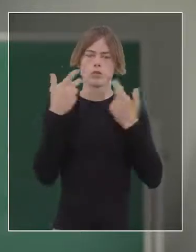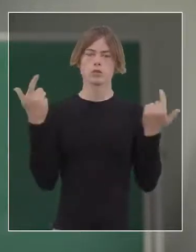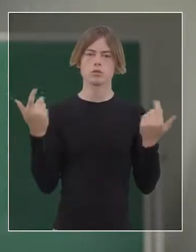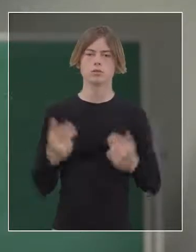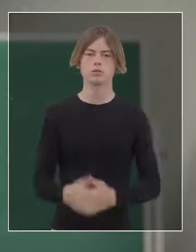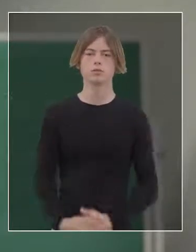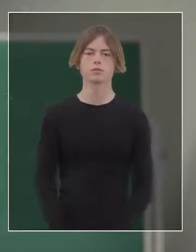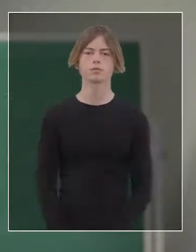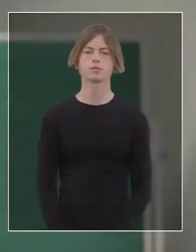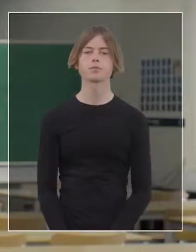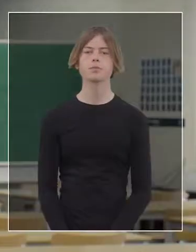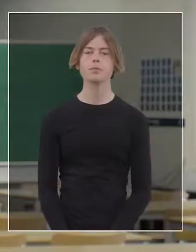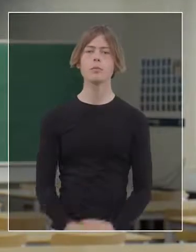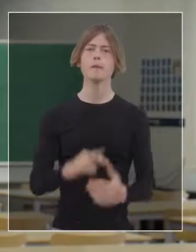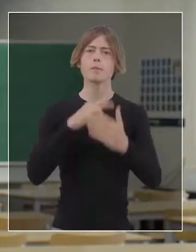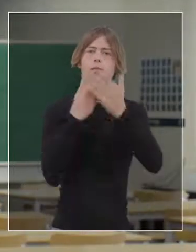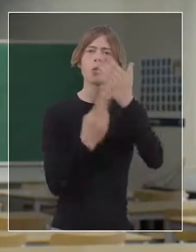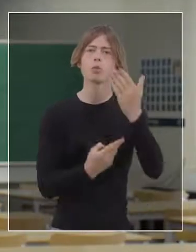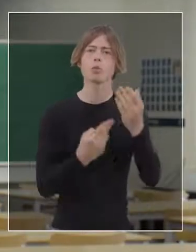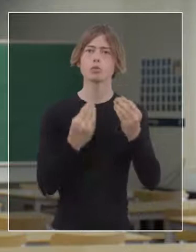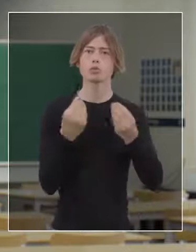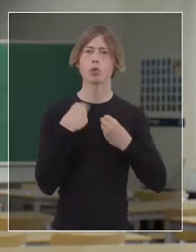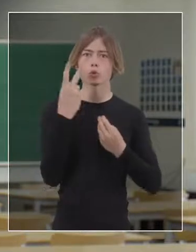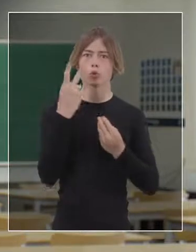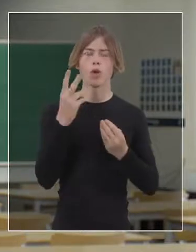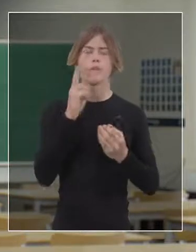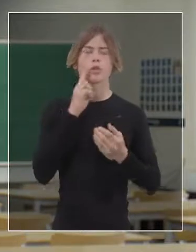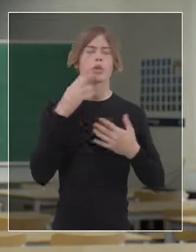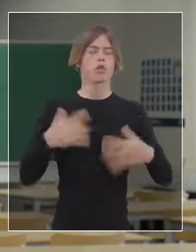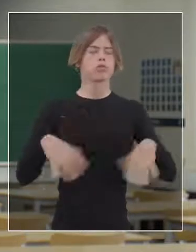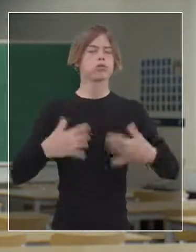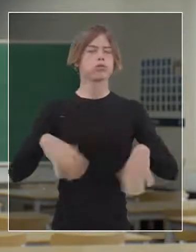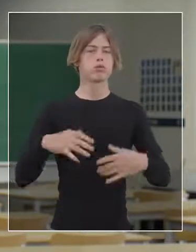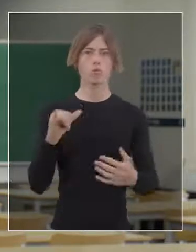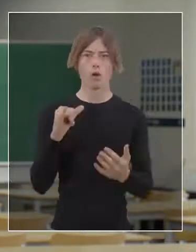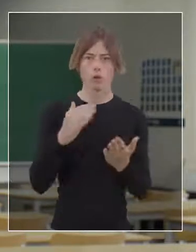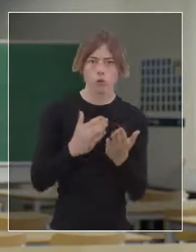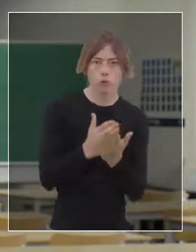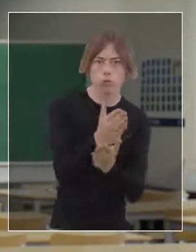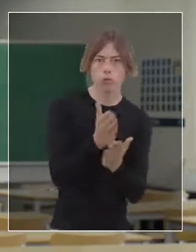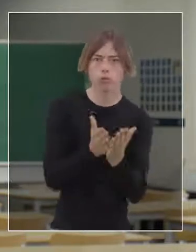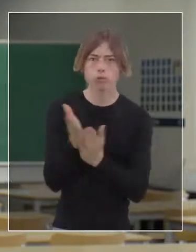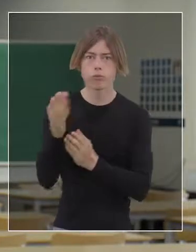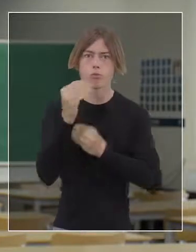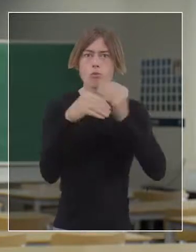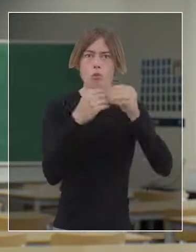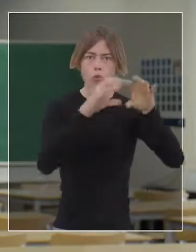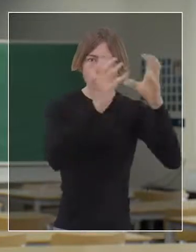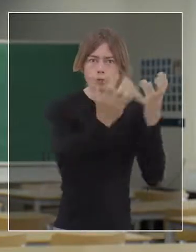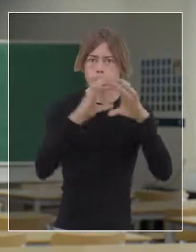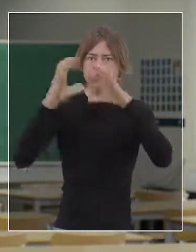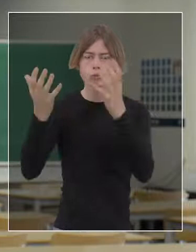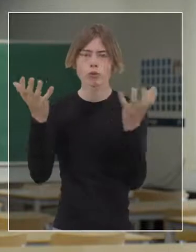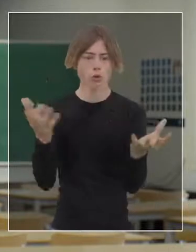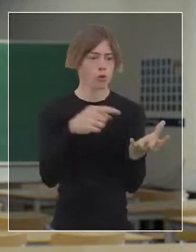c'est ma première langue. Je pense que être dans un milieu bilingue, ça apporte de 1, une ouverture